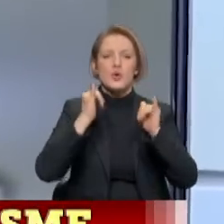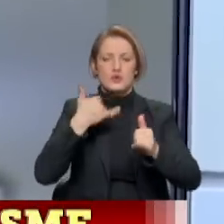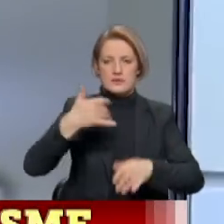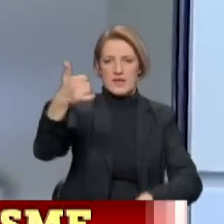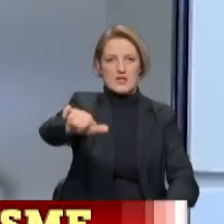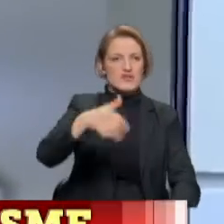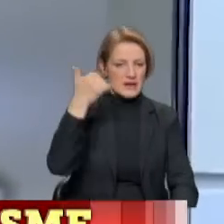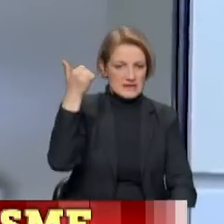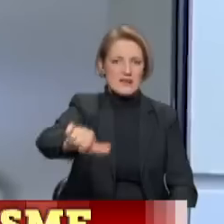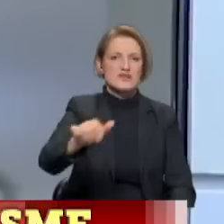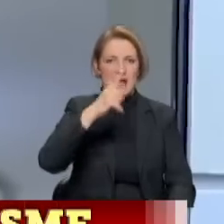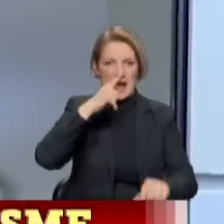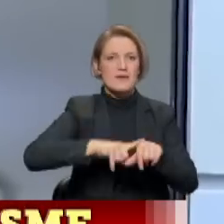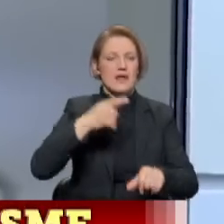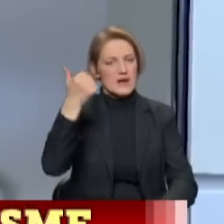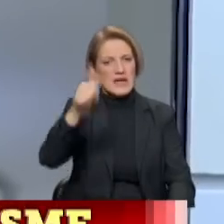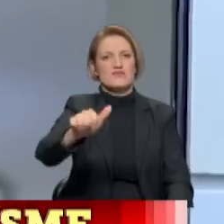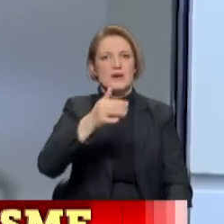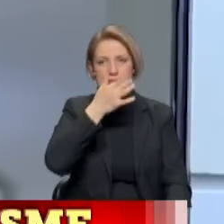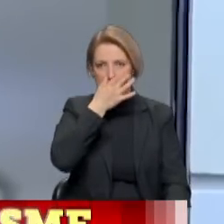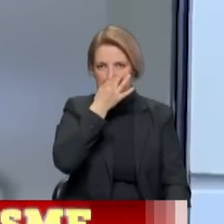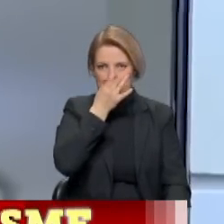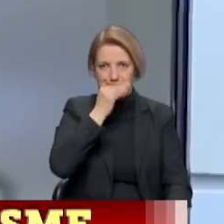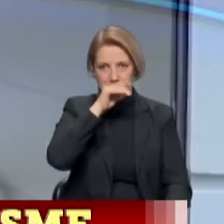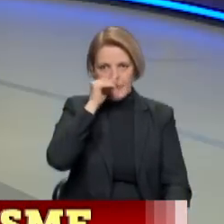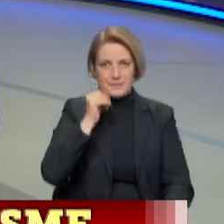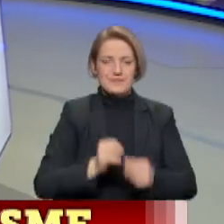yeneceğiz. Yeneceğiz, emin olun, yeneceğiz.